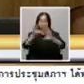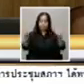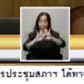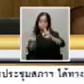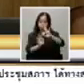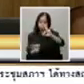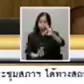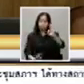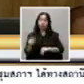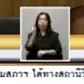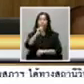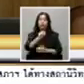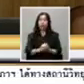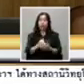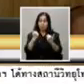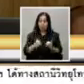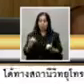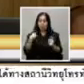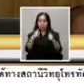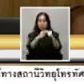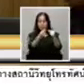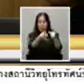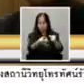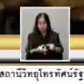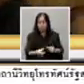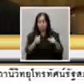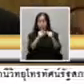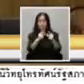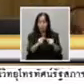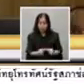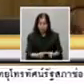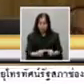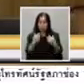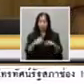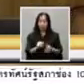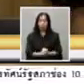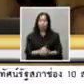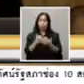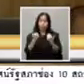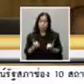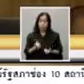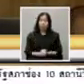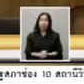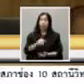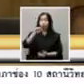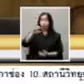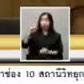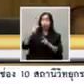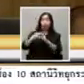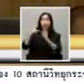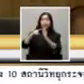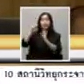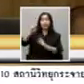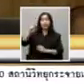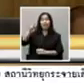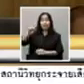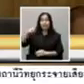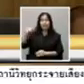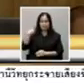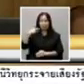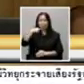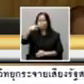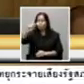ครับซึ่งปรากฏว่ามีเรื่องอะไรนะครับและเรื่องที่ท่านเสรีพิสุทธิ์กำลังจะพูดเนี่ยฮะมันอยู่ในเอกส